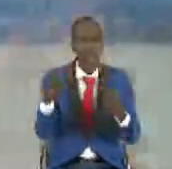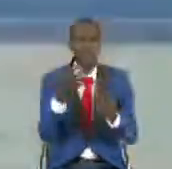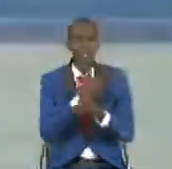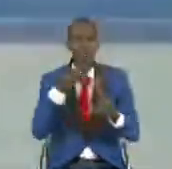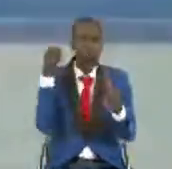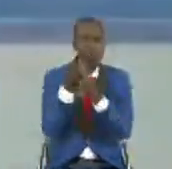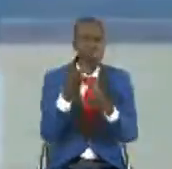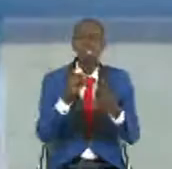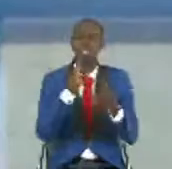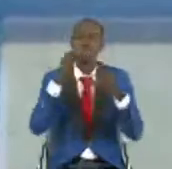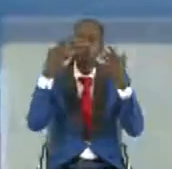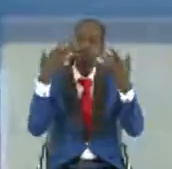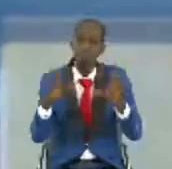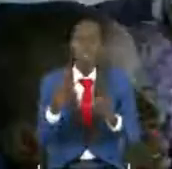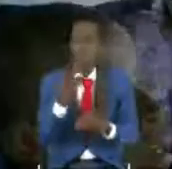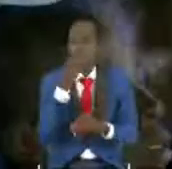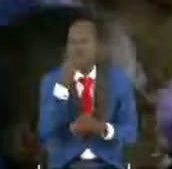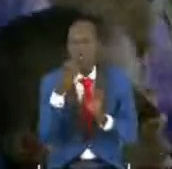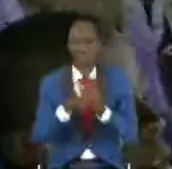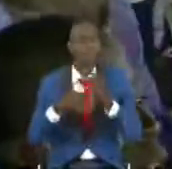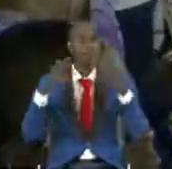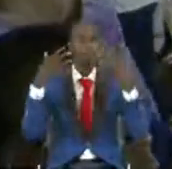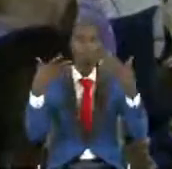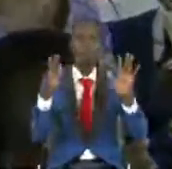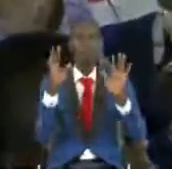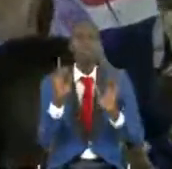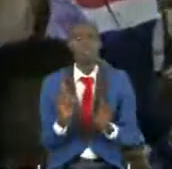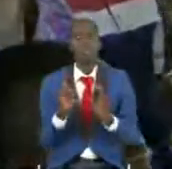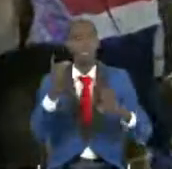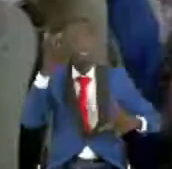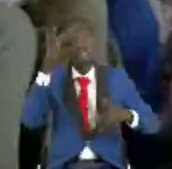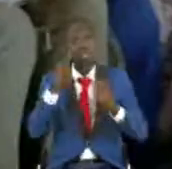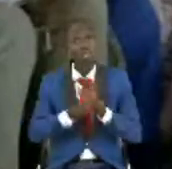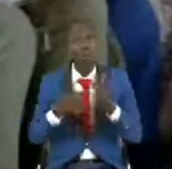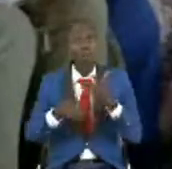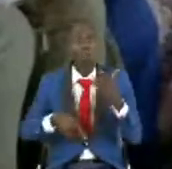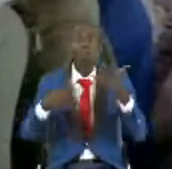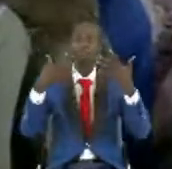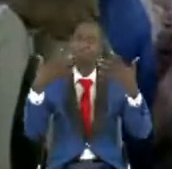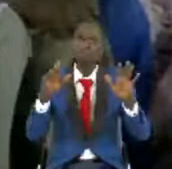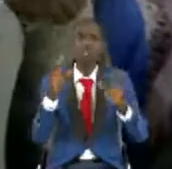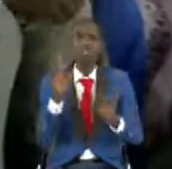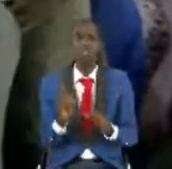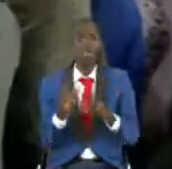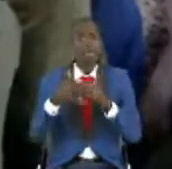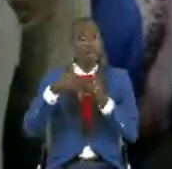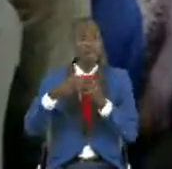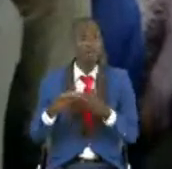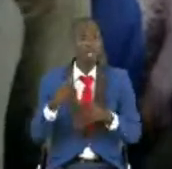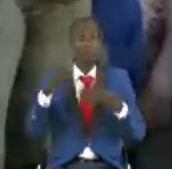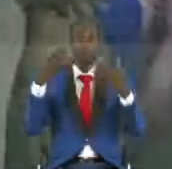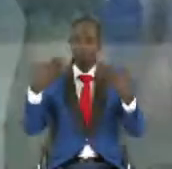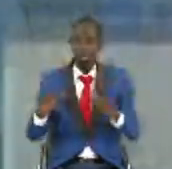afflictions ôtées, l'aveuglement ôté, maladie ôtée. Après avoir tout